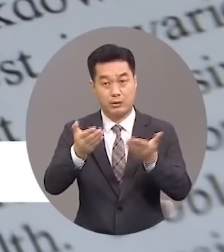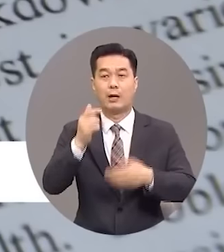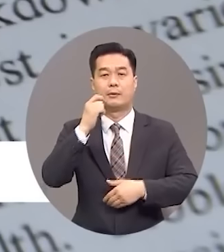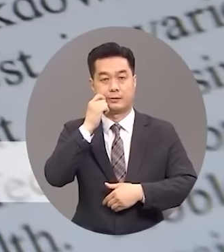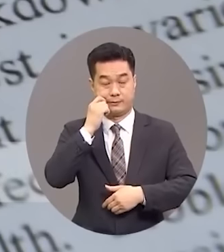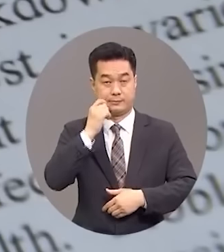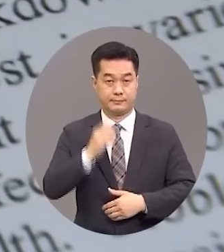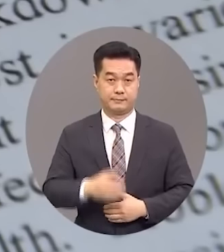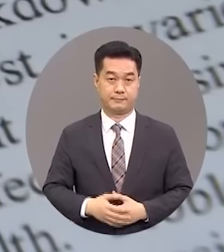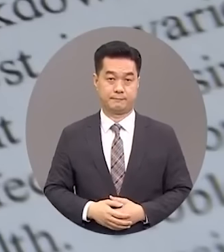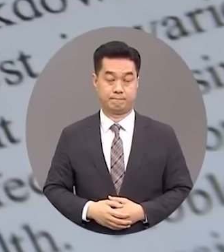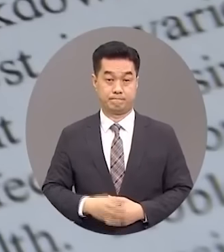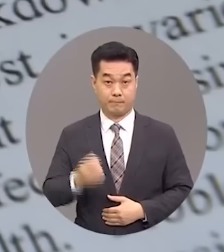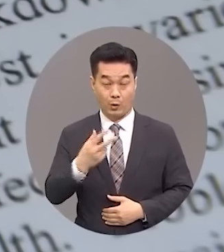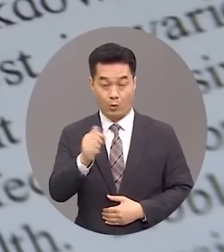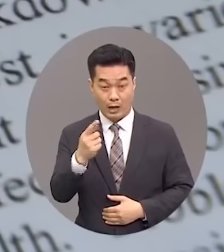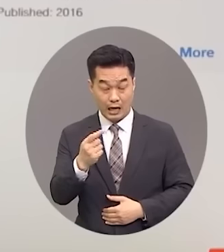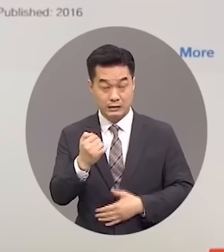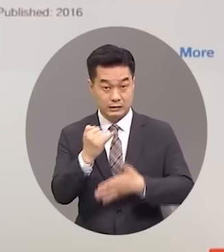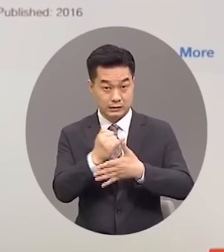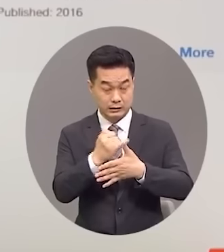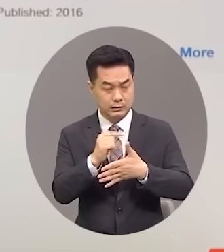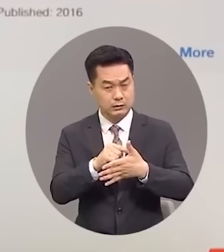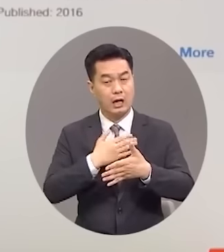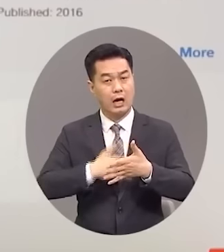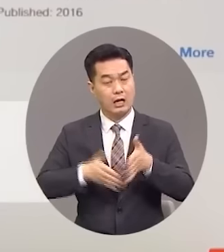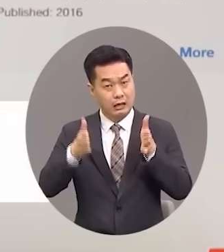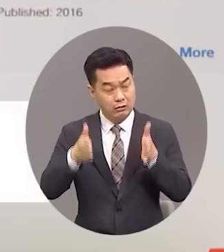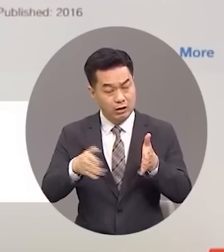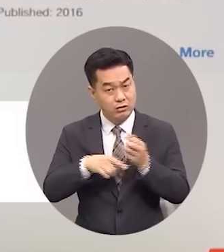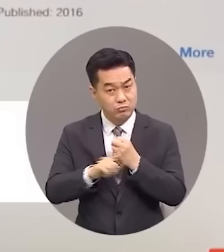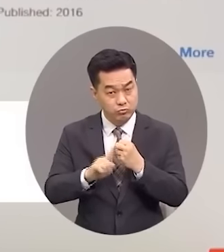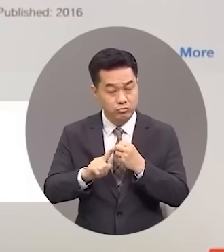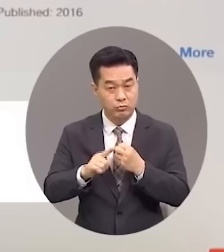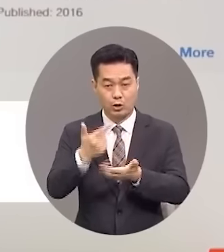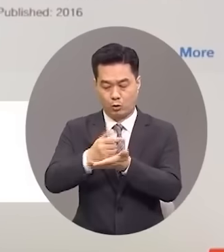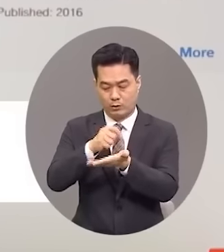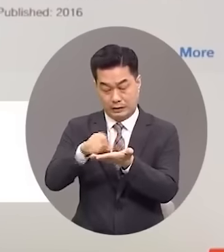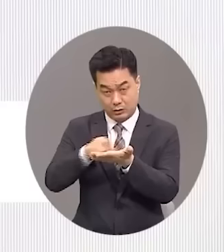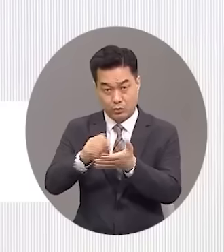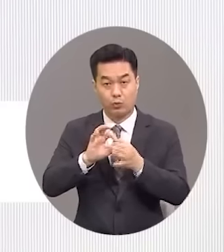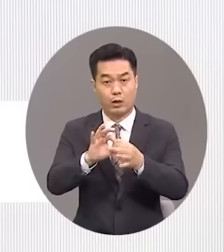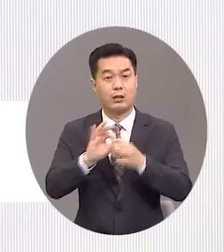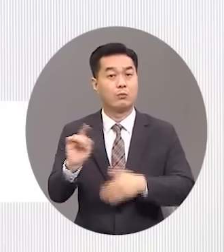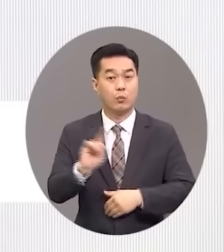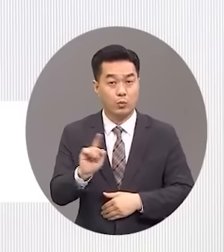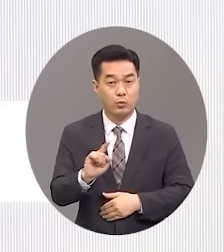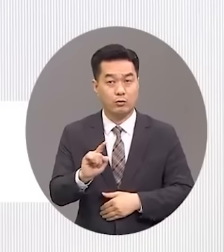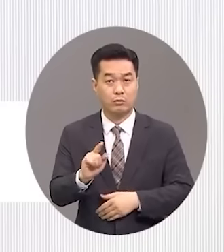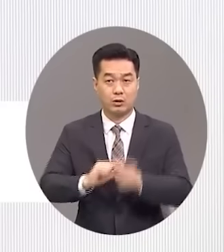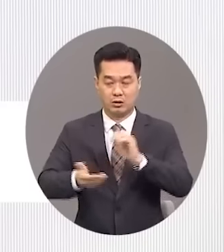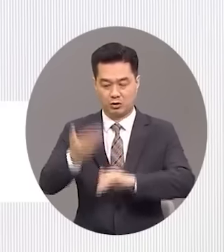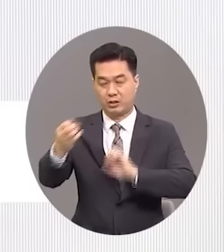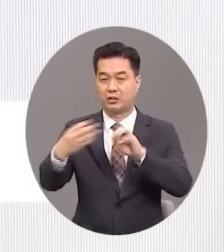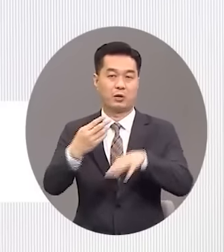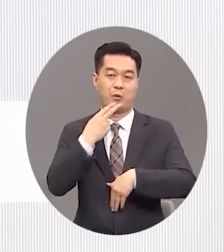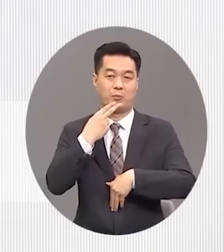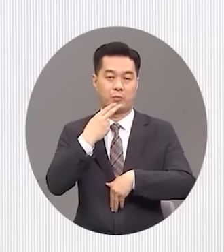했습니다 또 한씨를 어떻게 알게됐는지 한씨가 논문작성 과정에 무슨기를 했는지 물었더니 더 이상 답하지